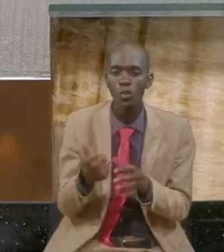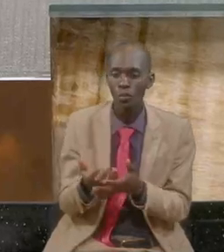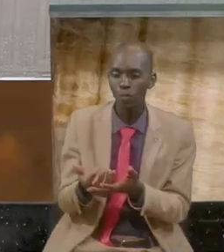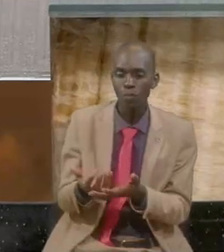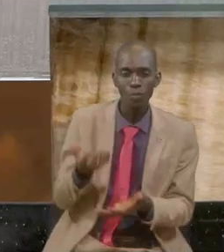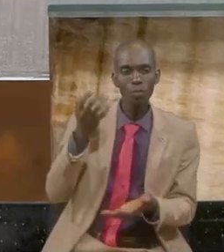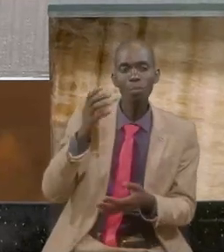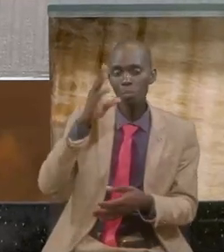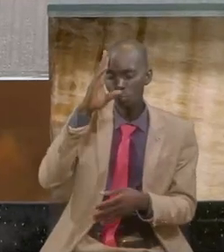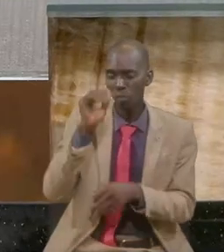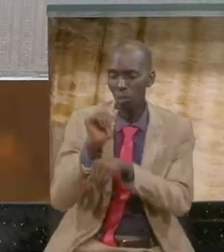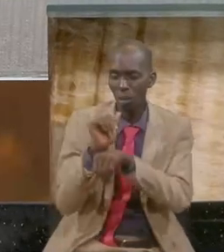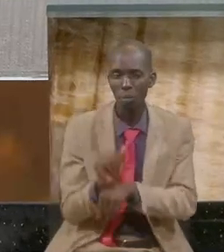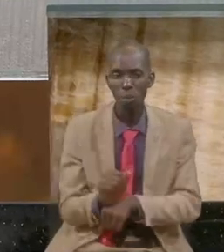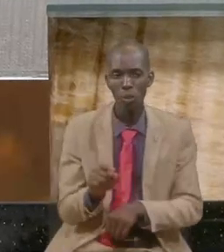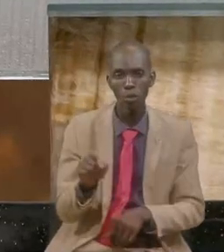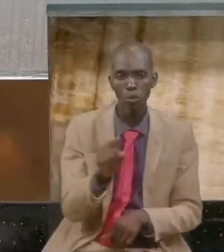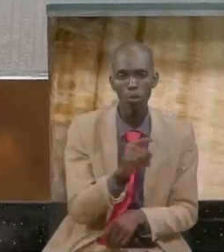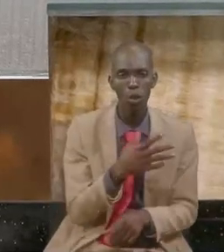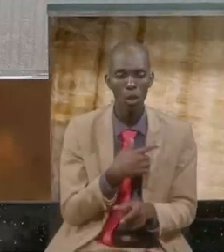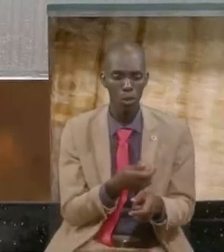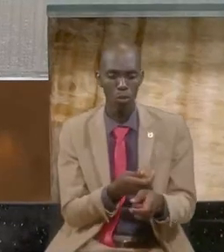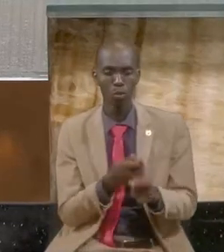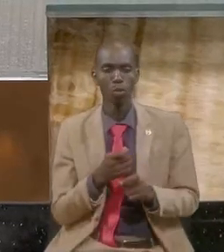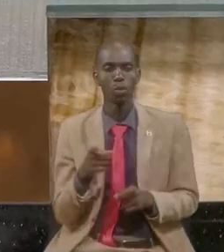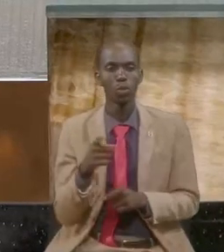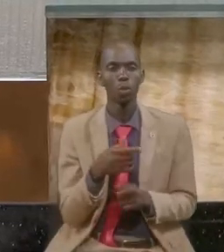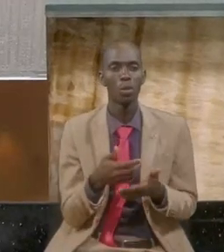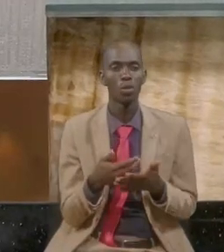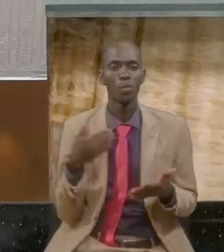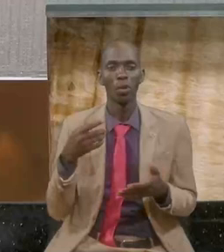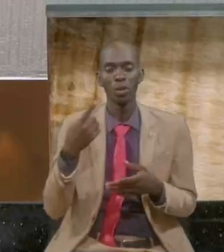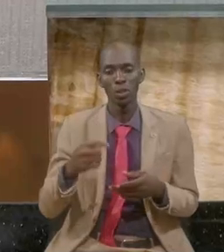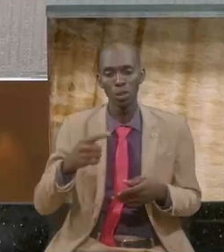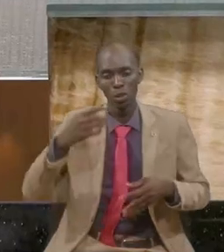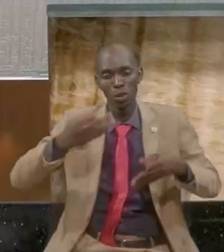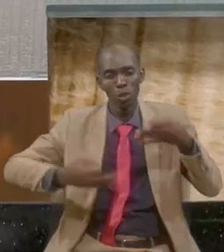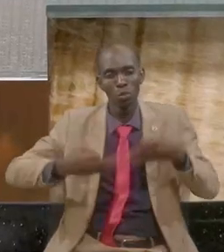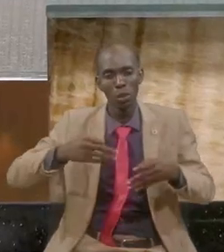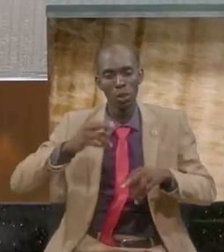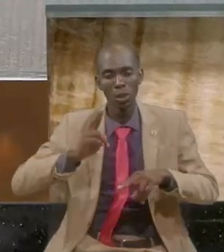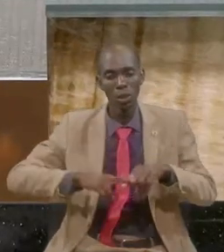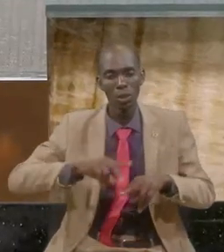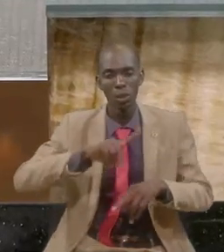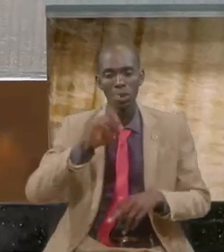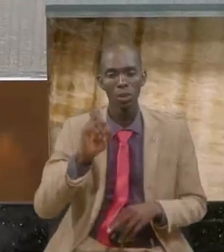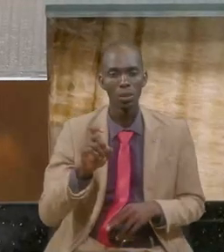Ne sont-ce pas les riches qui vous oppriment et qui vous traînent devant les